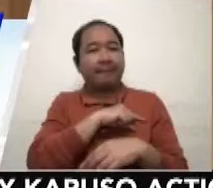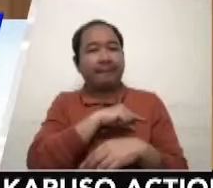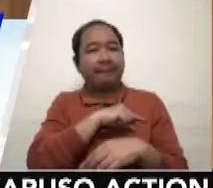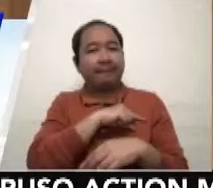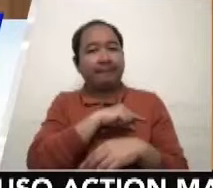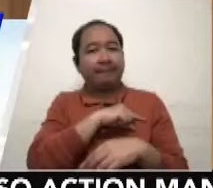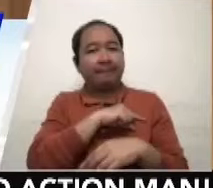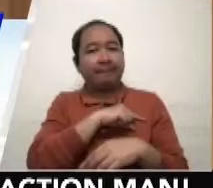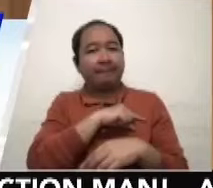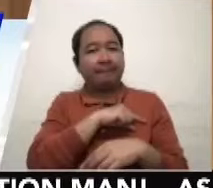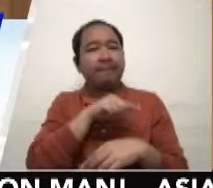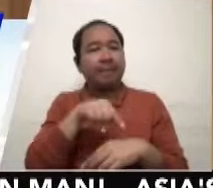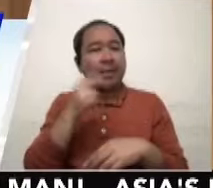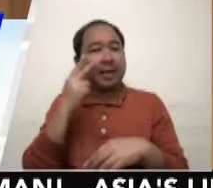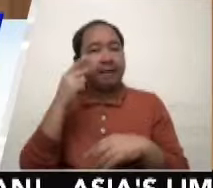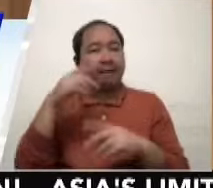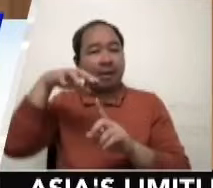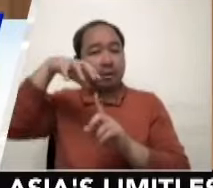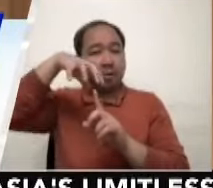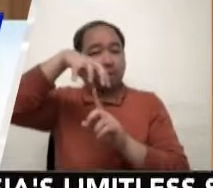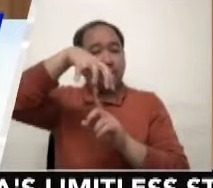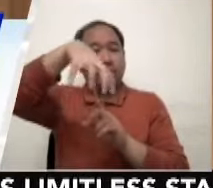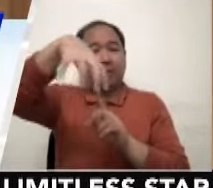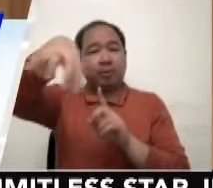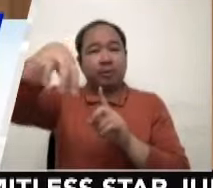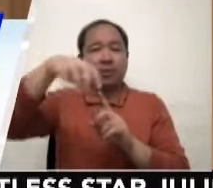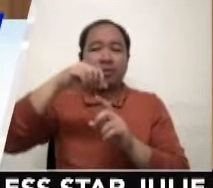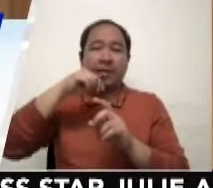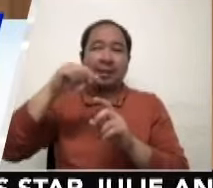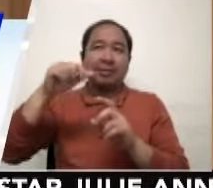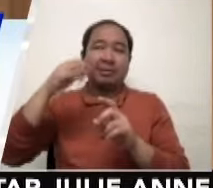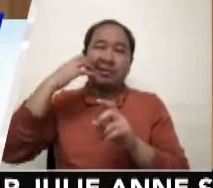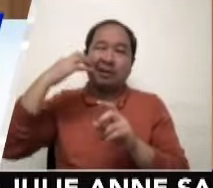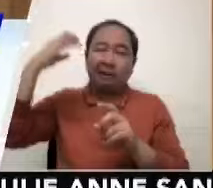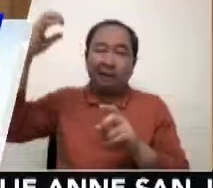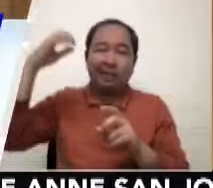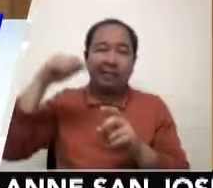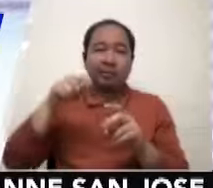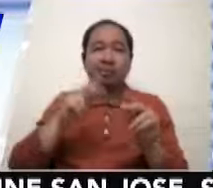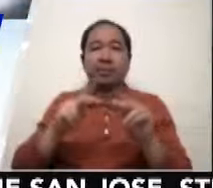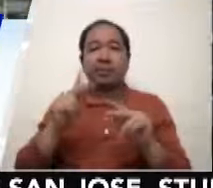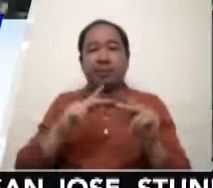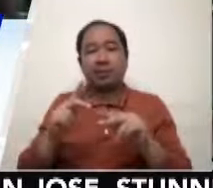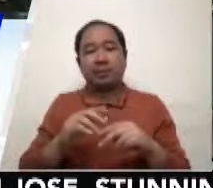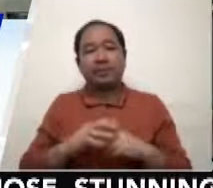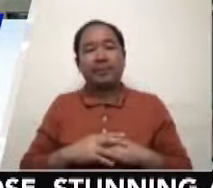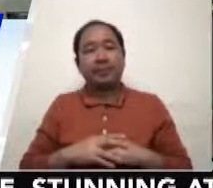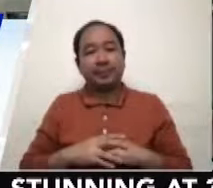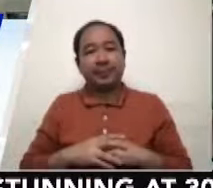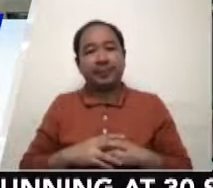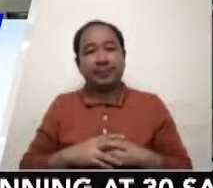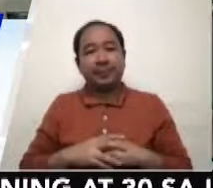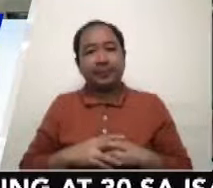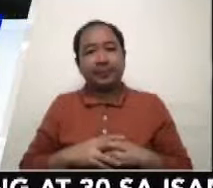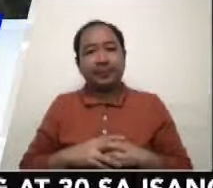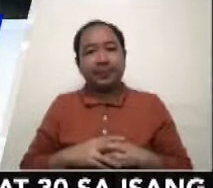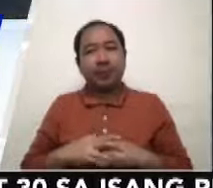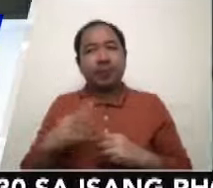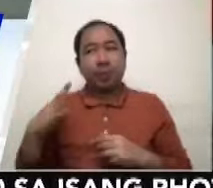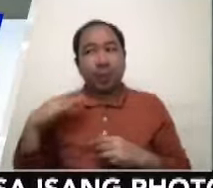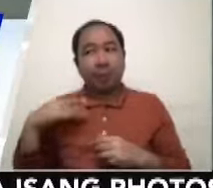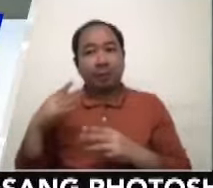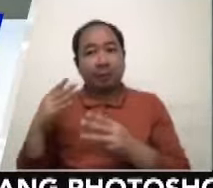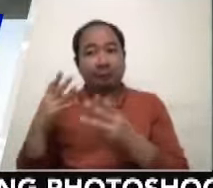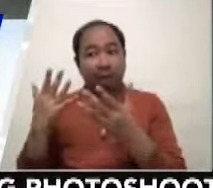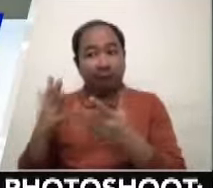ng canopy para hindi po mainitan ang ating mga empleyado. Habang hindi pa natatapos ang footbridge,